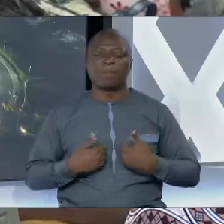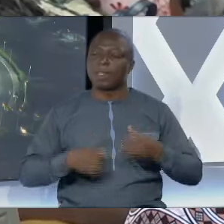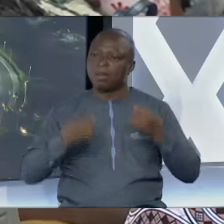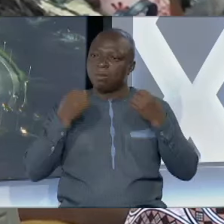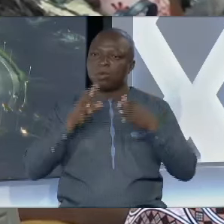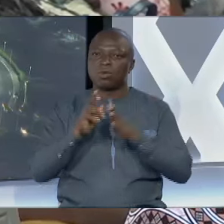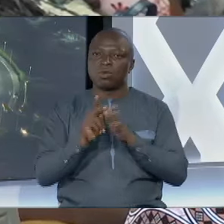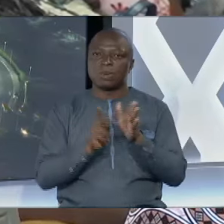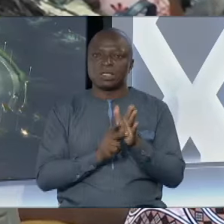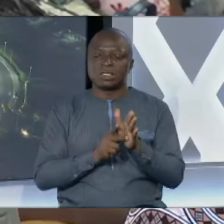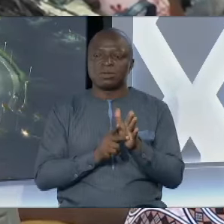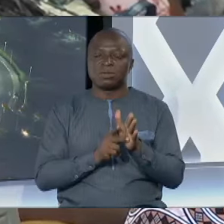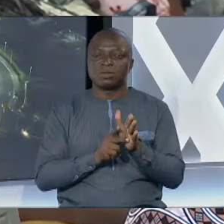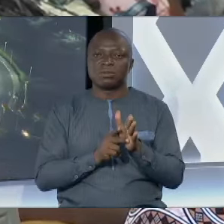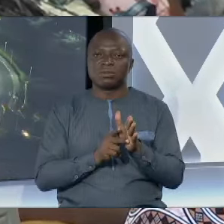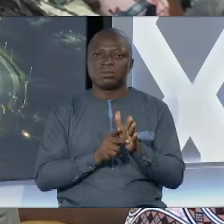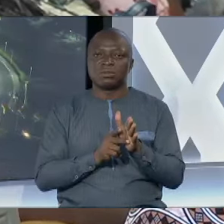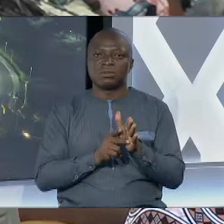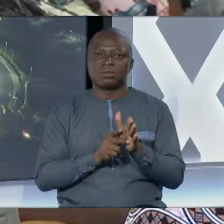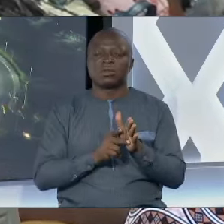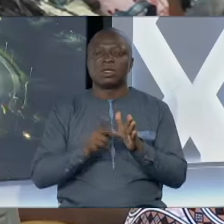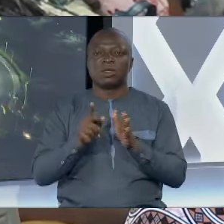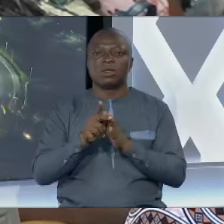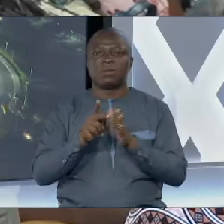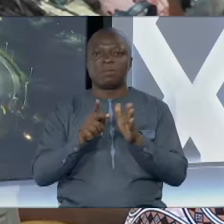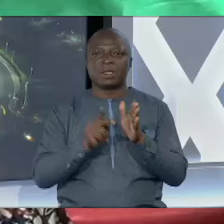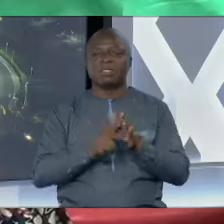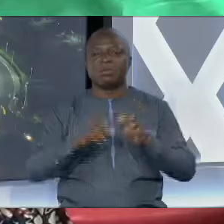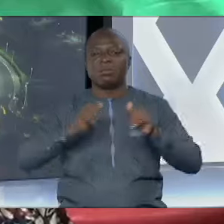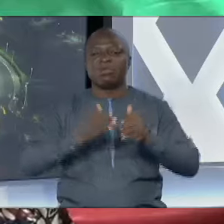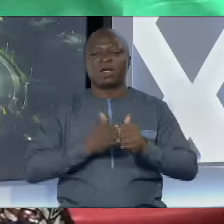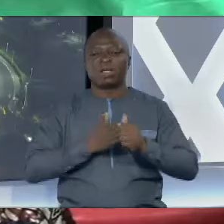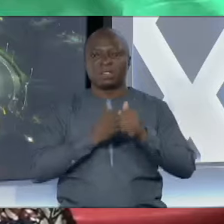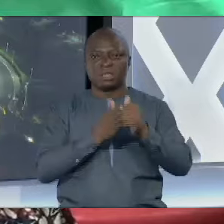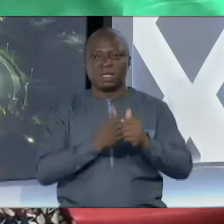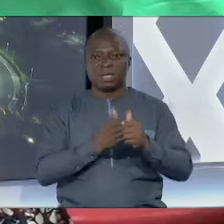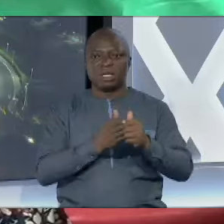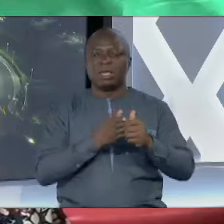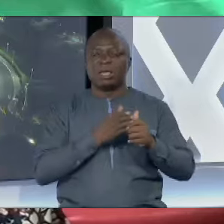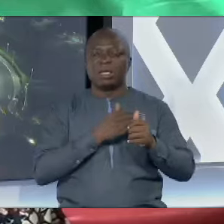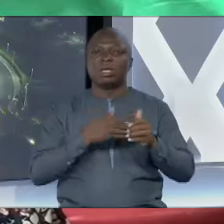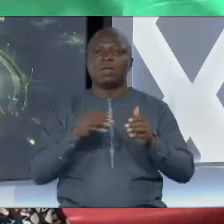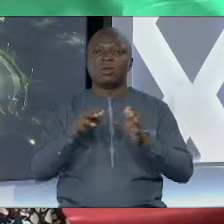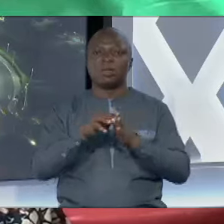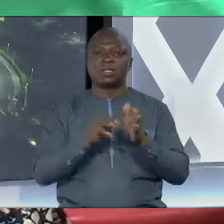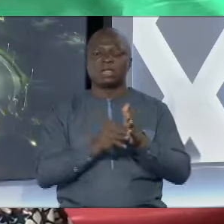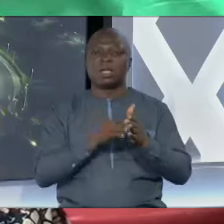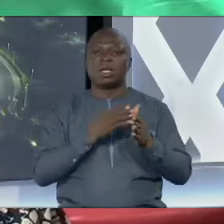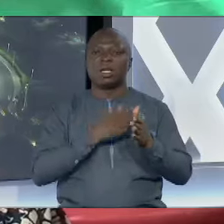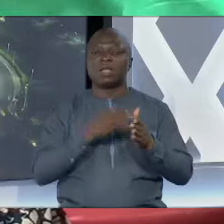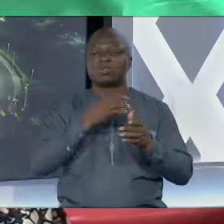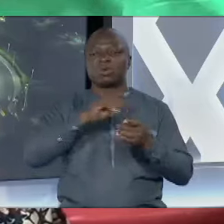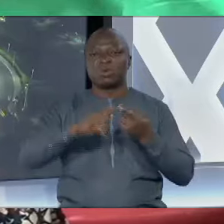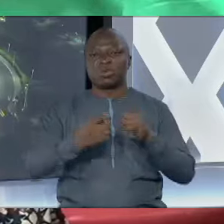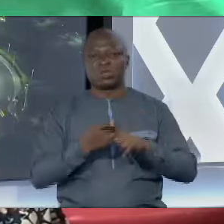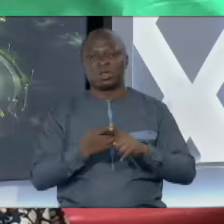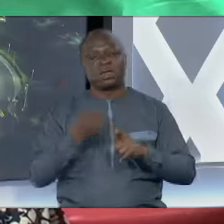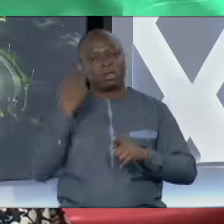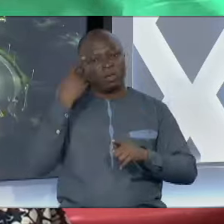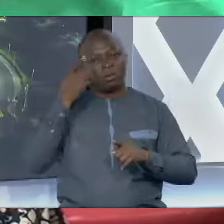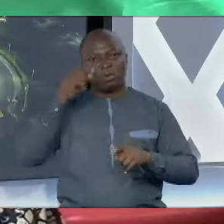beaucoup de principes. Les principes pouvant guider et le magistrat et son conjoint pour